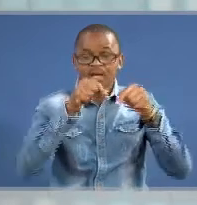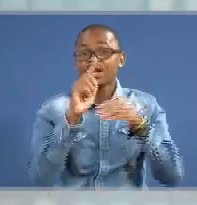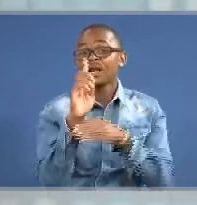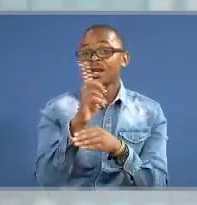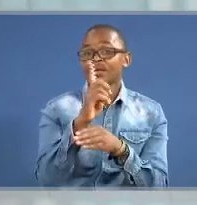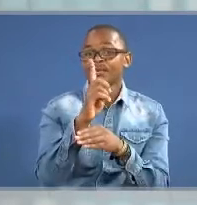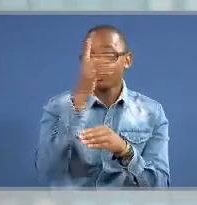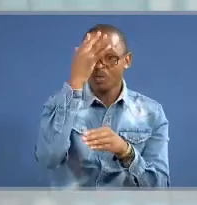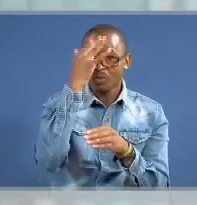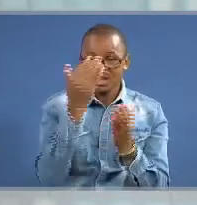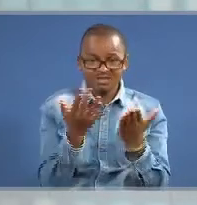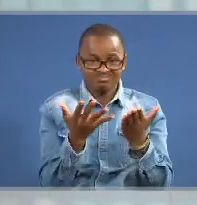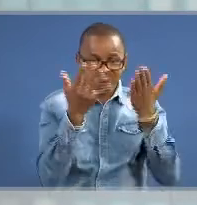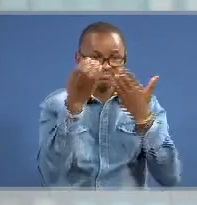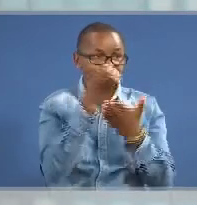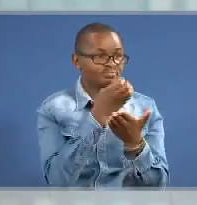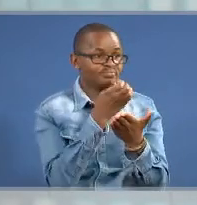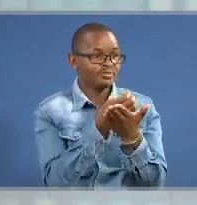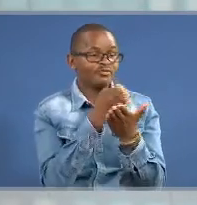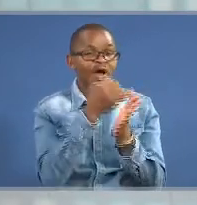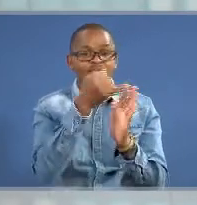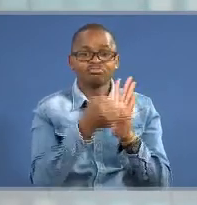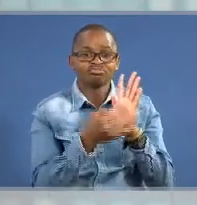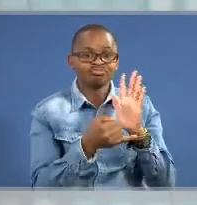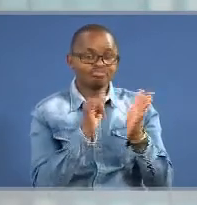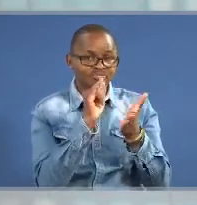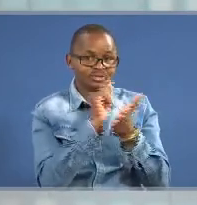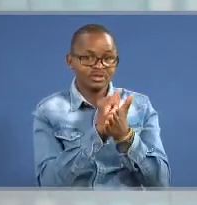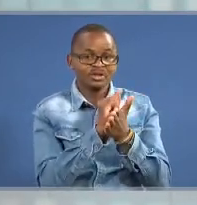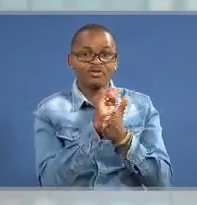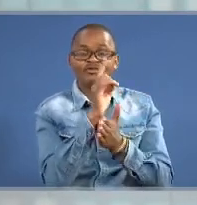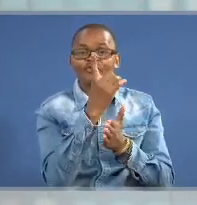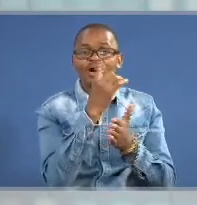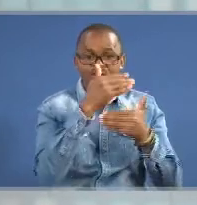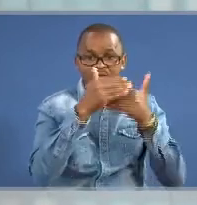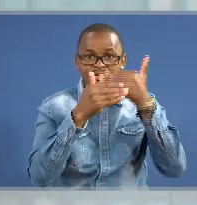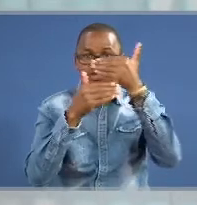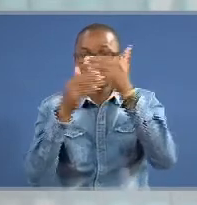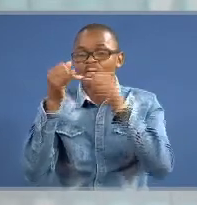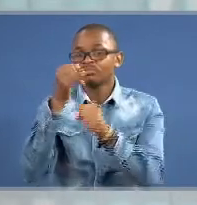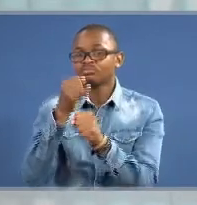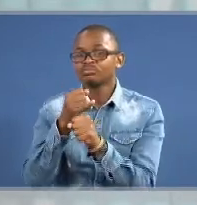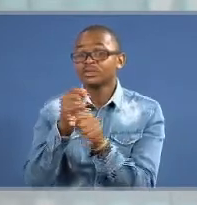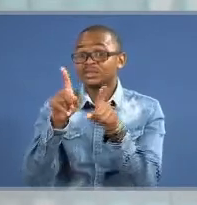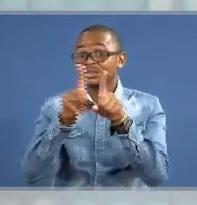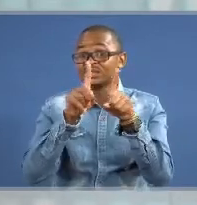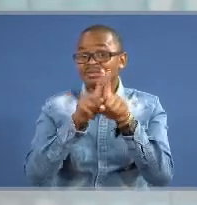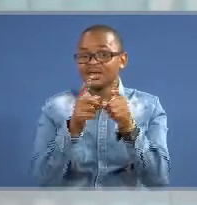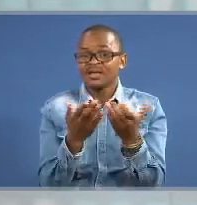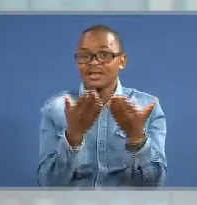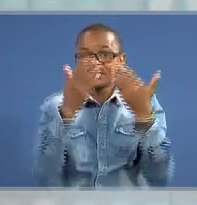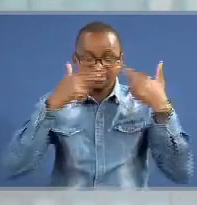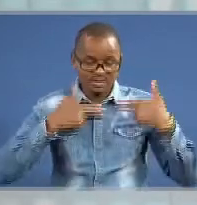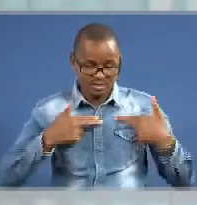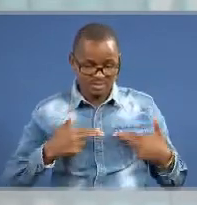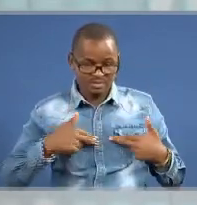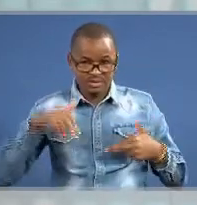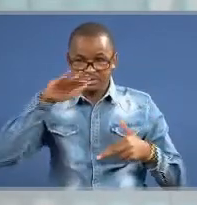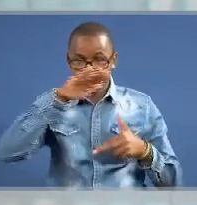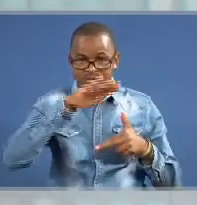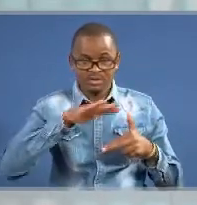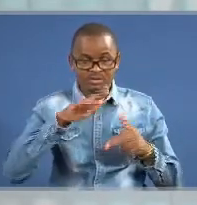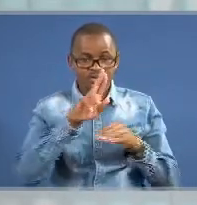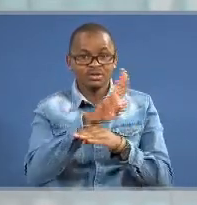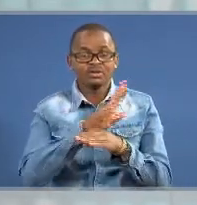Nairobi kwa nia ya kukuza uchumi wa viwanda ambavyo kwanza utaunda fursa za kazi na pili kuboresha afya na mazingira